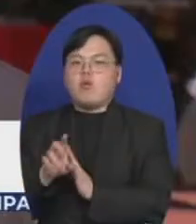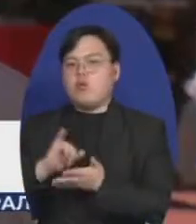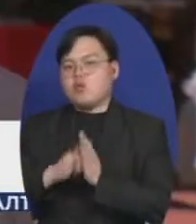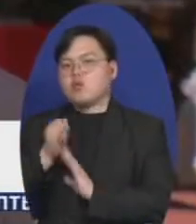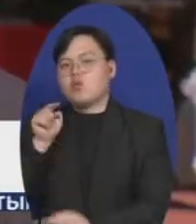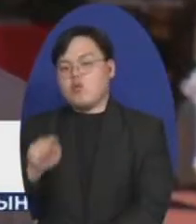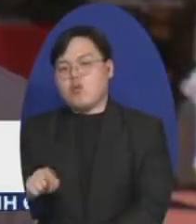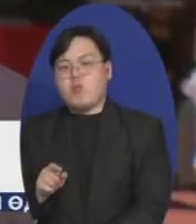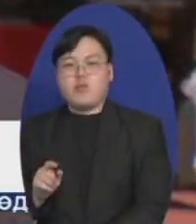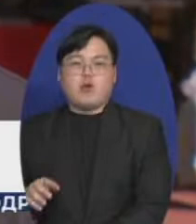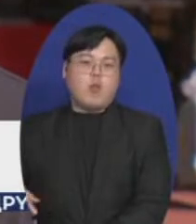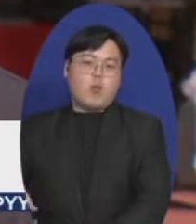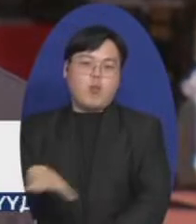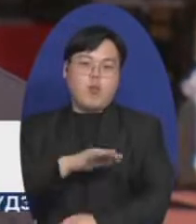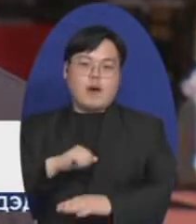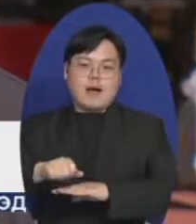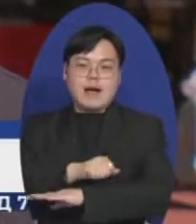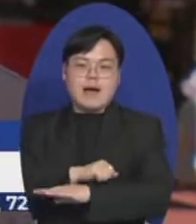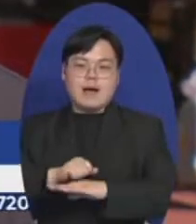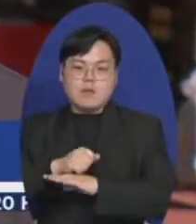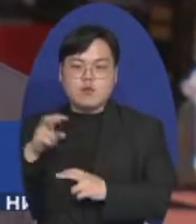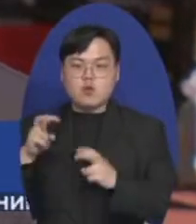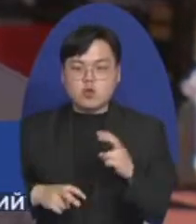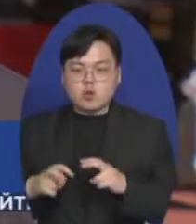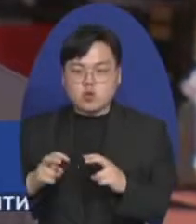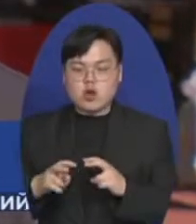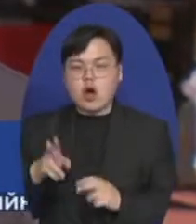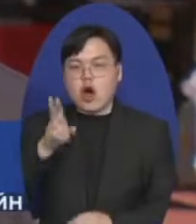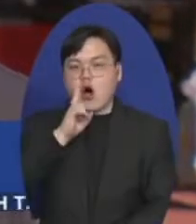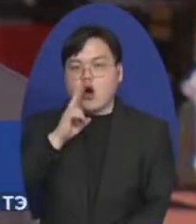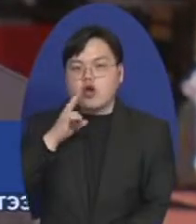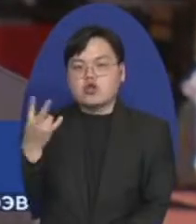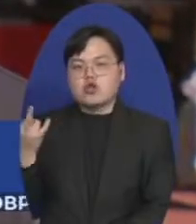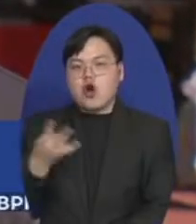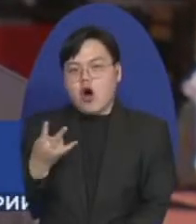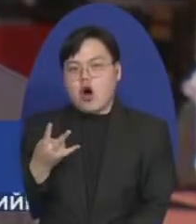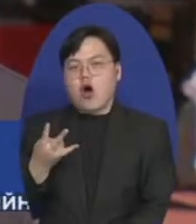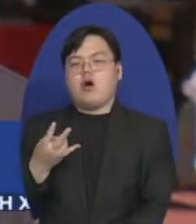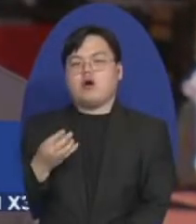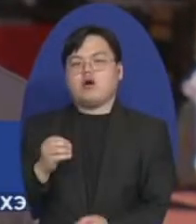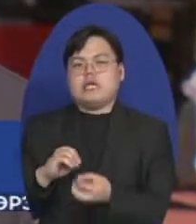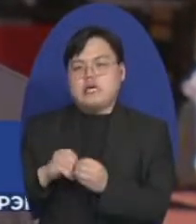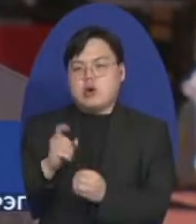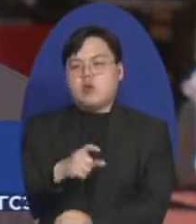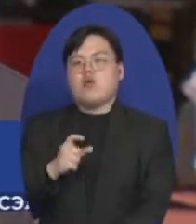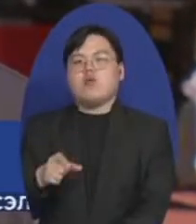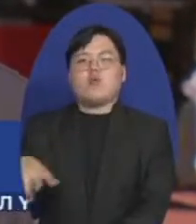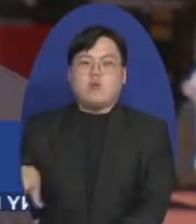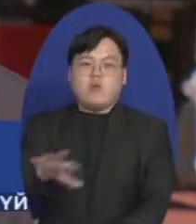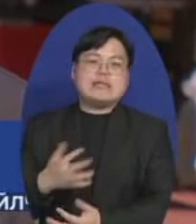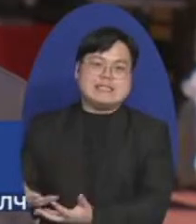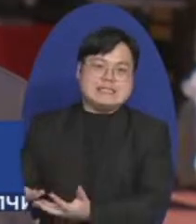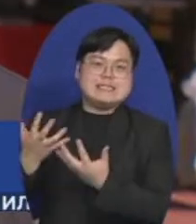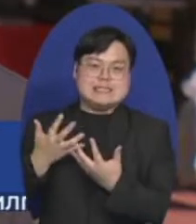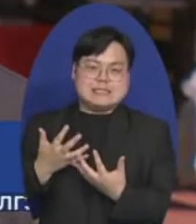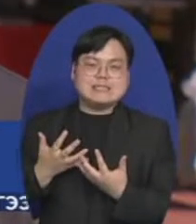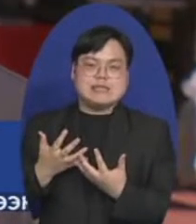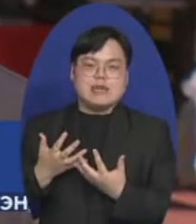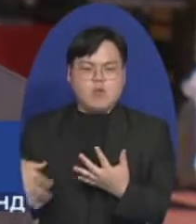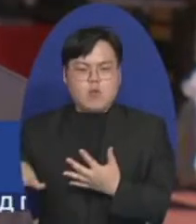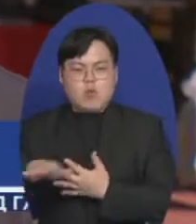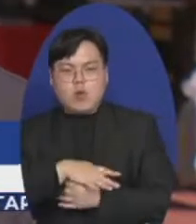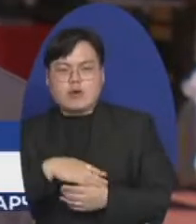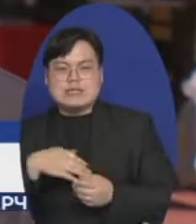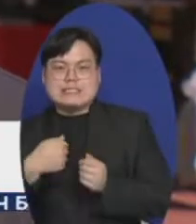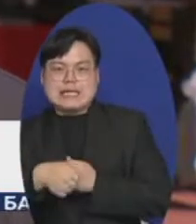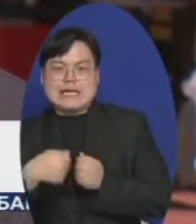байна. Бүх аймагаас үйлдвэрлэгчд одоо ногоо жимс тэрж байгаа хүмүүс маань ирлээ. Эднэр маань бол одоо борлуулалтын дээр маш